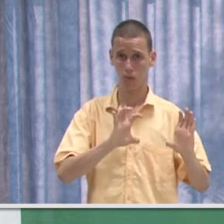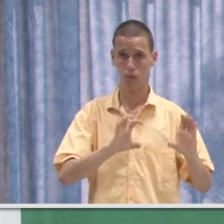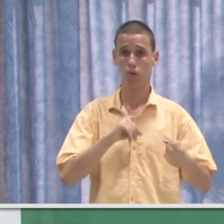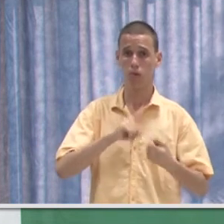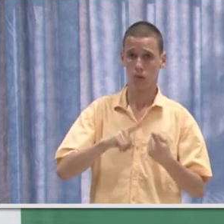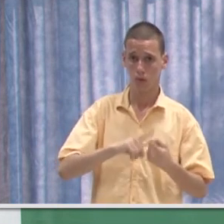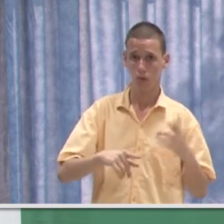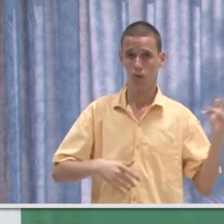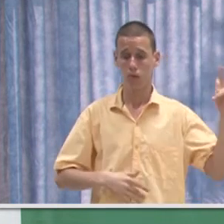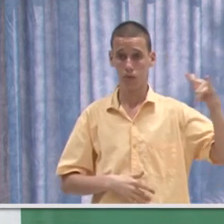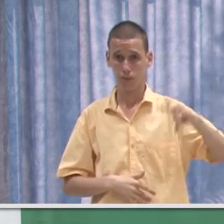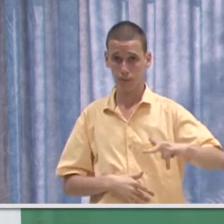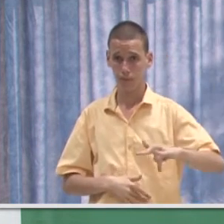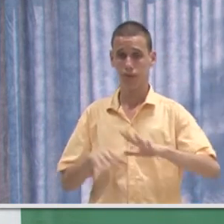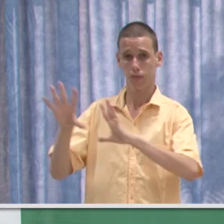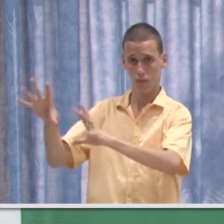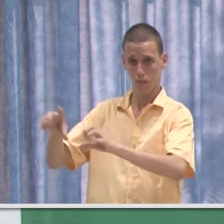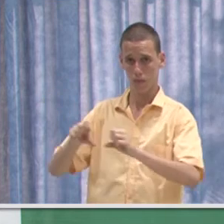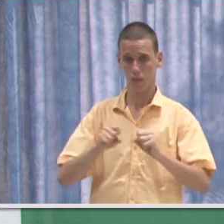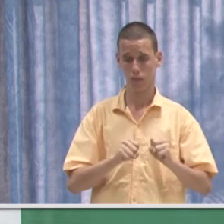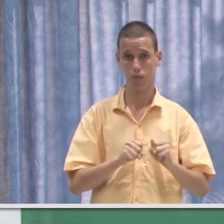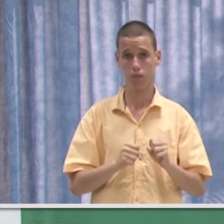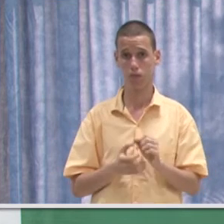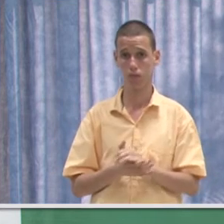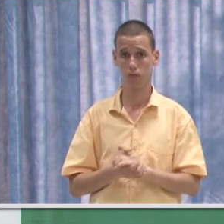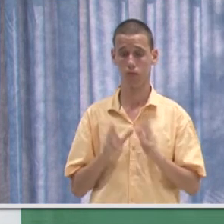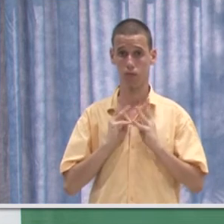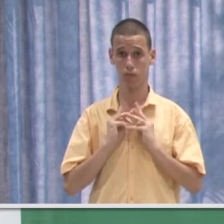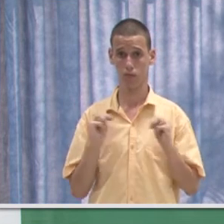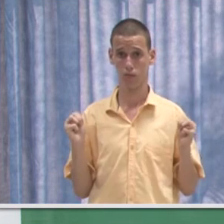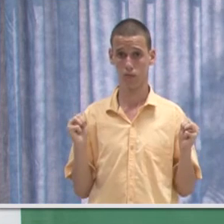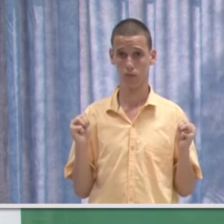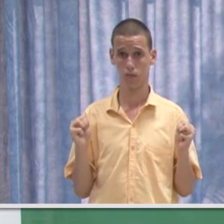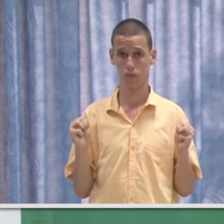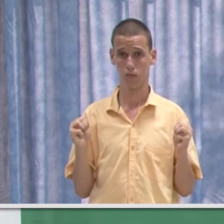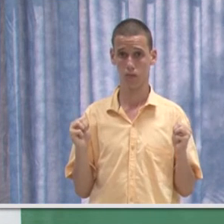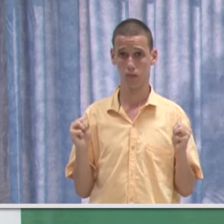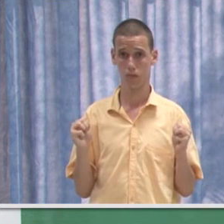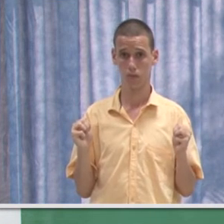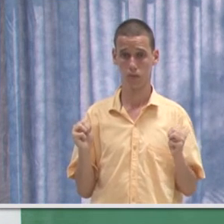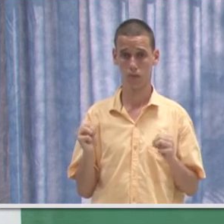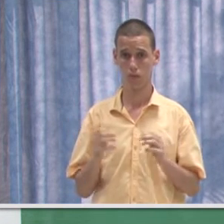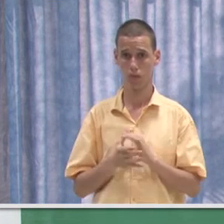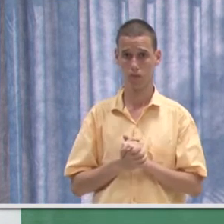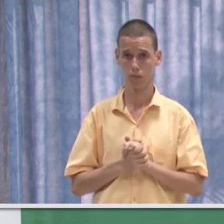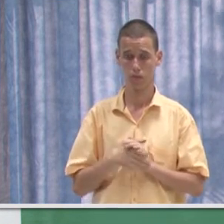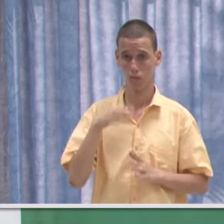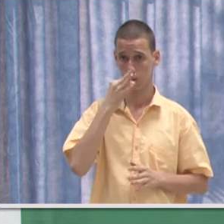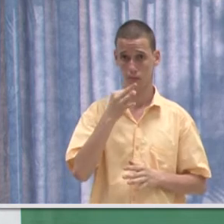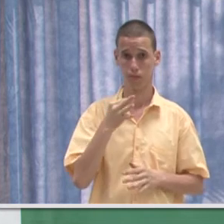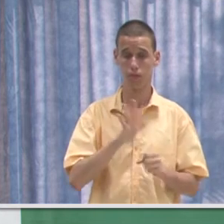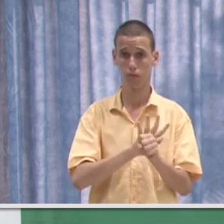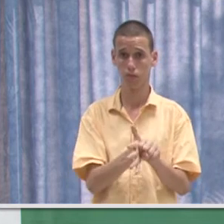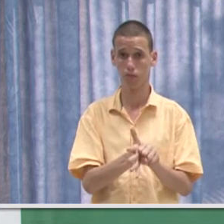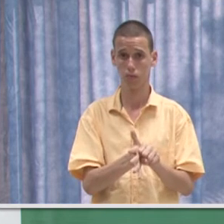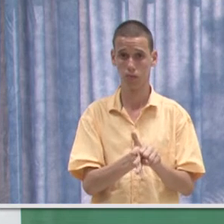Madagascar mais en travers Foreign Affairs nous répondons aux autres pays qui étaient nous n'a pas tellement beaucoup de patients ici. Nous avons espéré